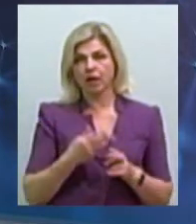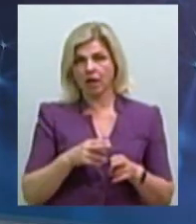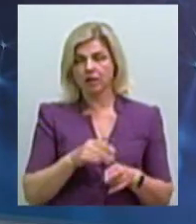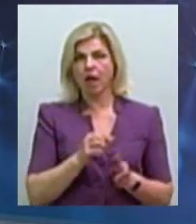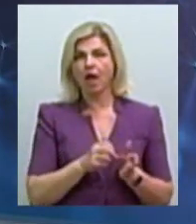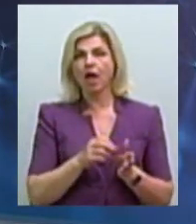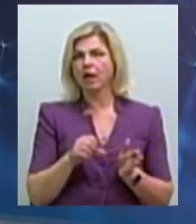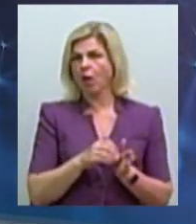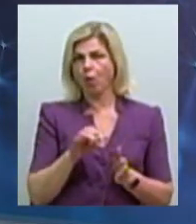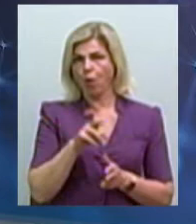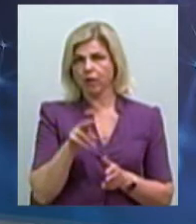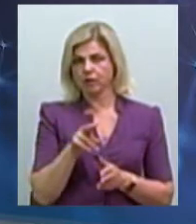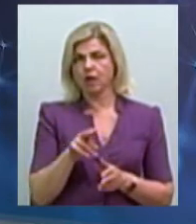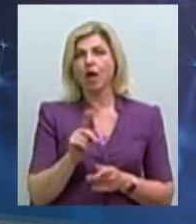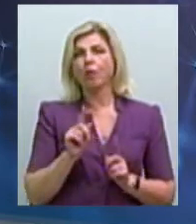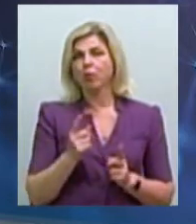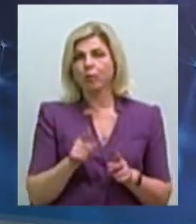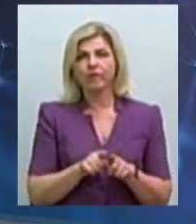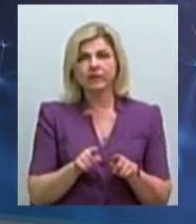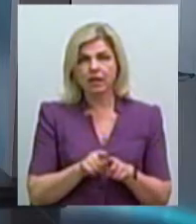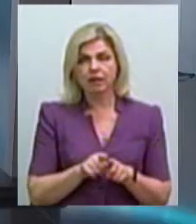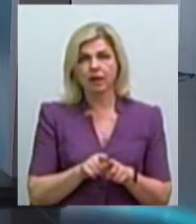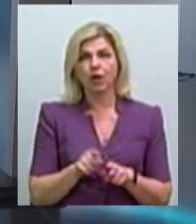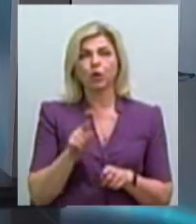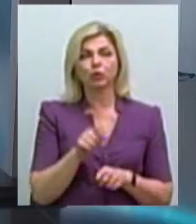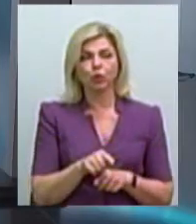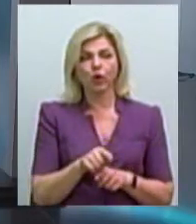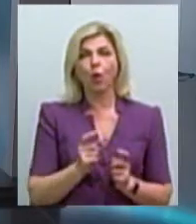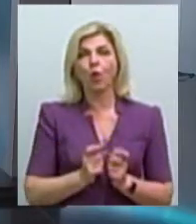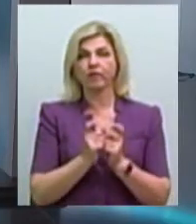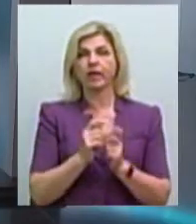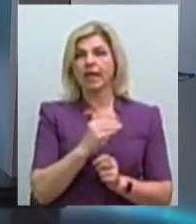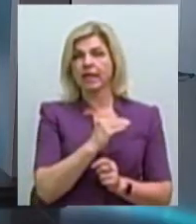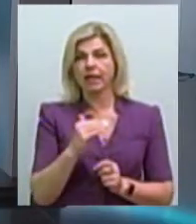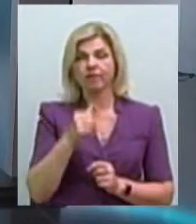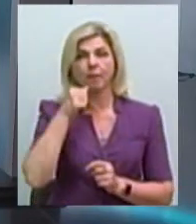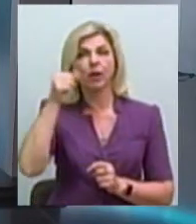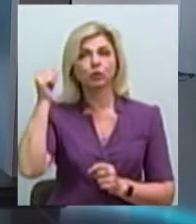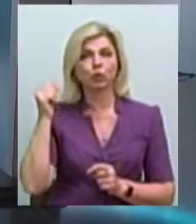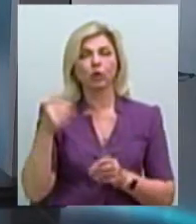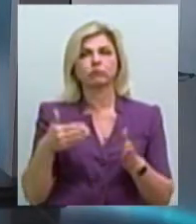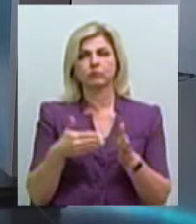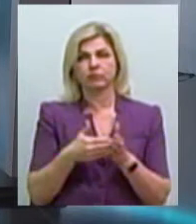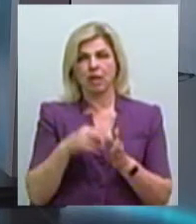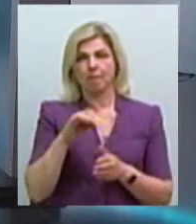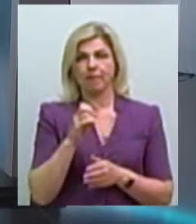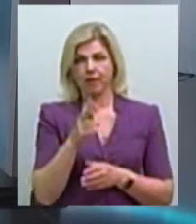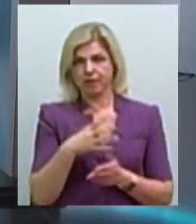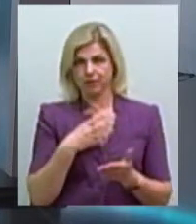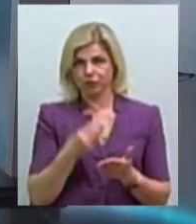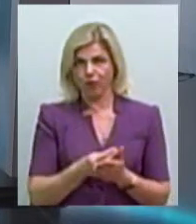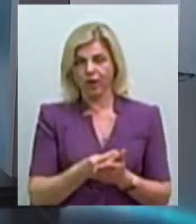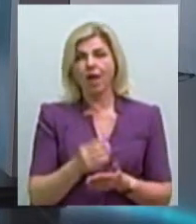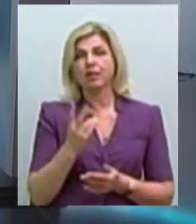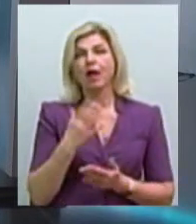кількість. Тобто, все ж таки, той конфліктний рівень в минулому році досяг свого піку. І, на мою